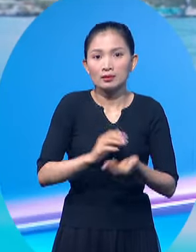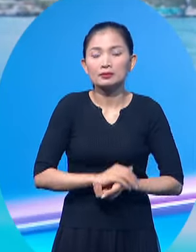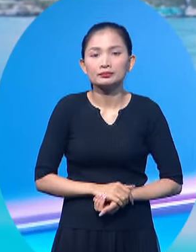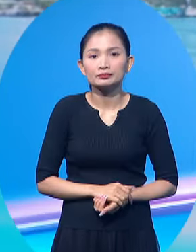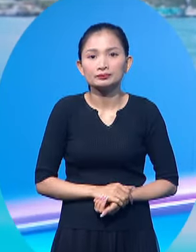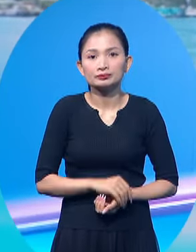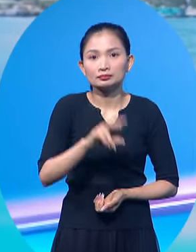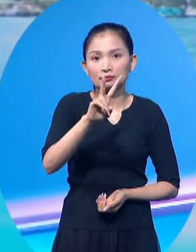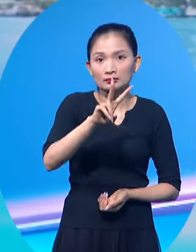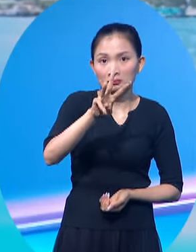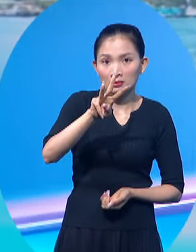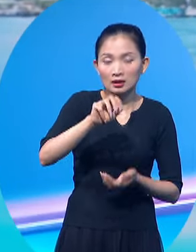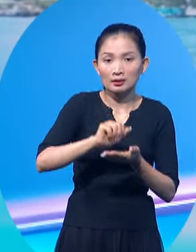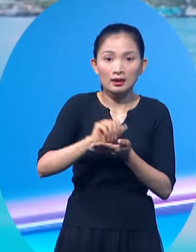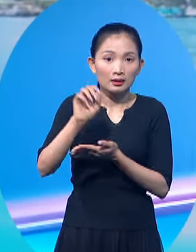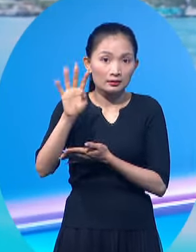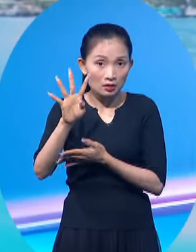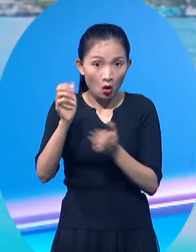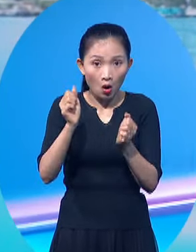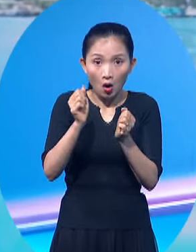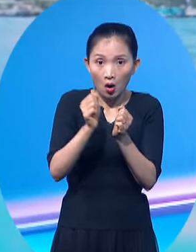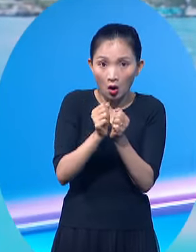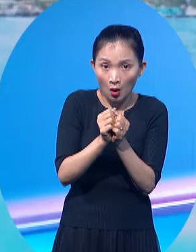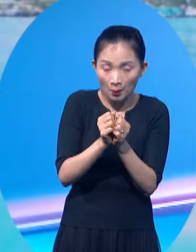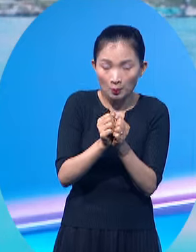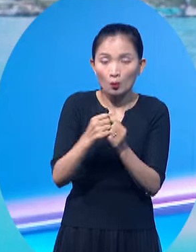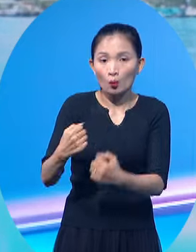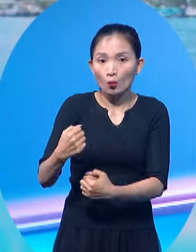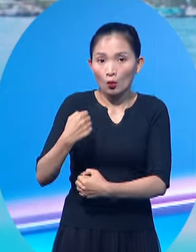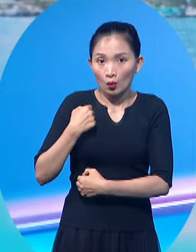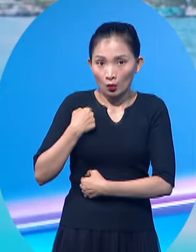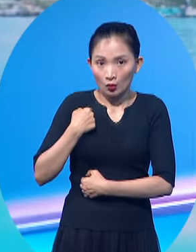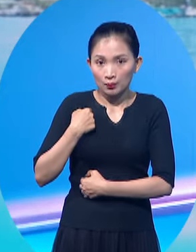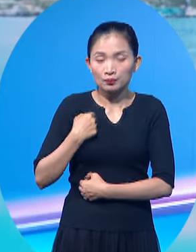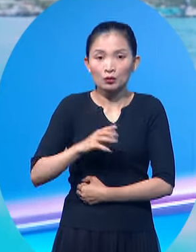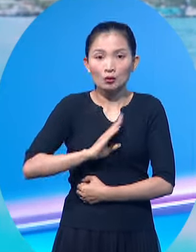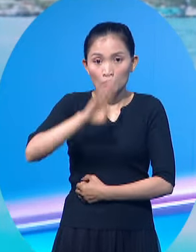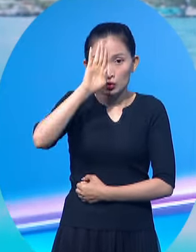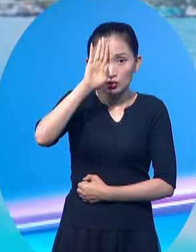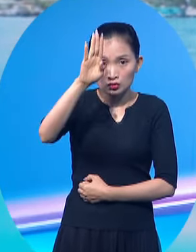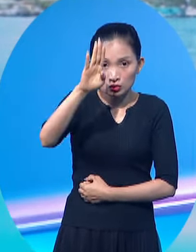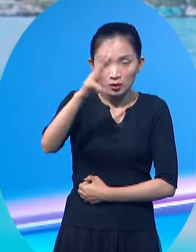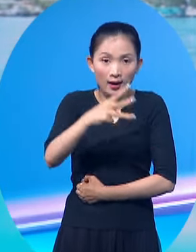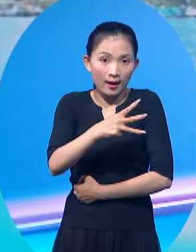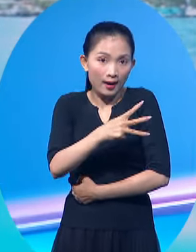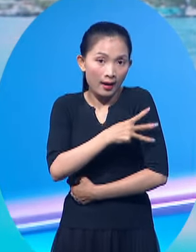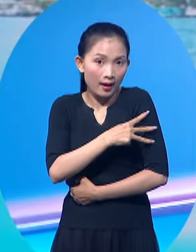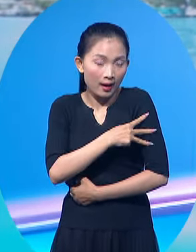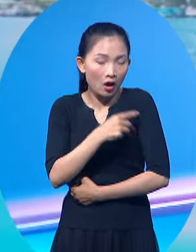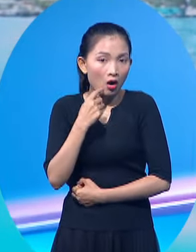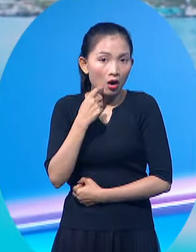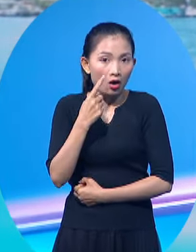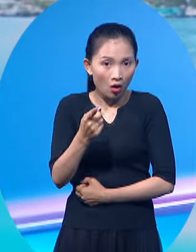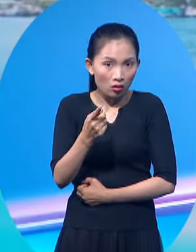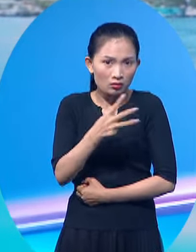Ngày 23 tháng 4, trong một cuộc họp với các quan chức cấp cao của quân đội, Bộ trưởng Quốc phòng Nga Sergei Shoigu tuyên bố Nga sẽ tăng cường tấn công các